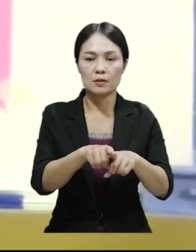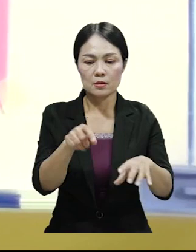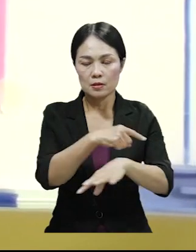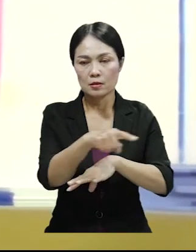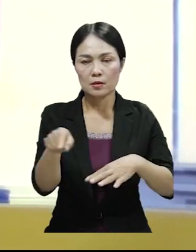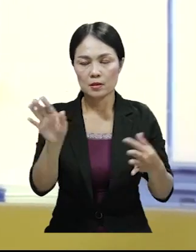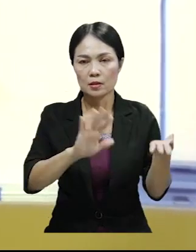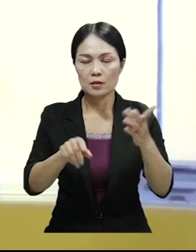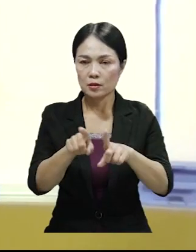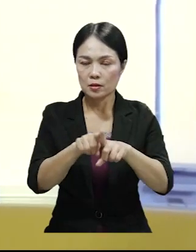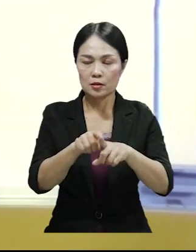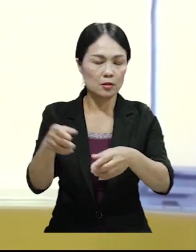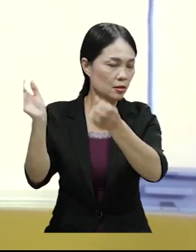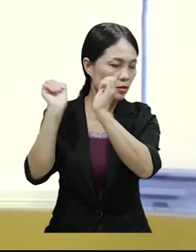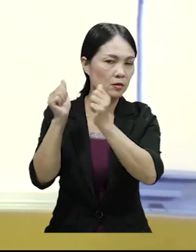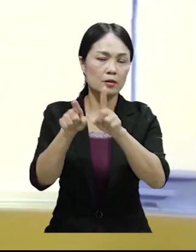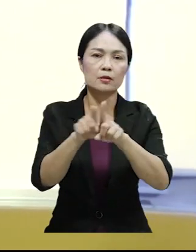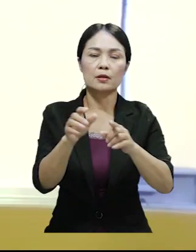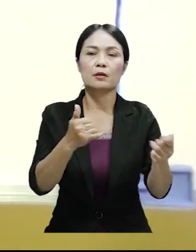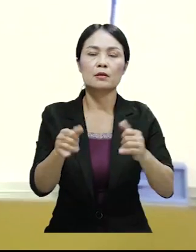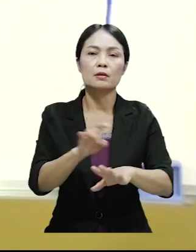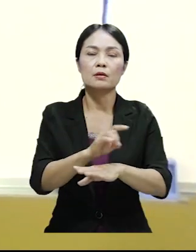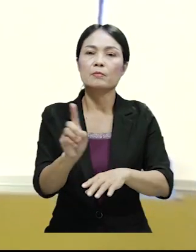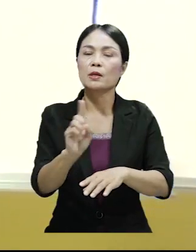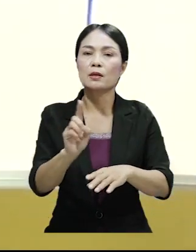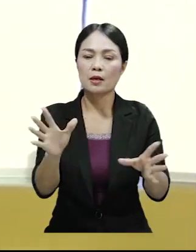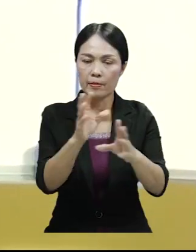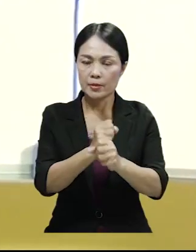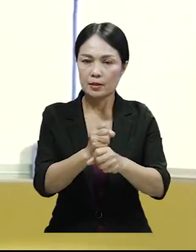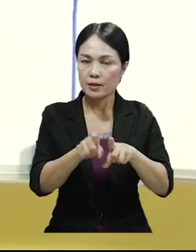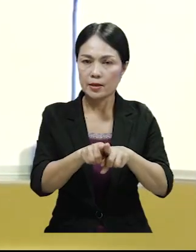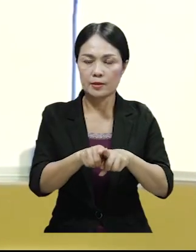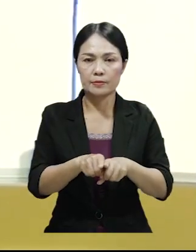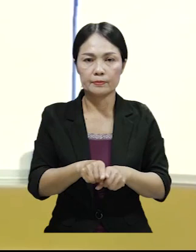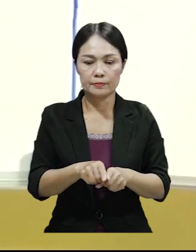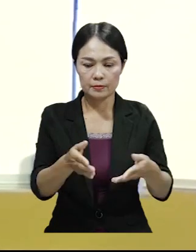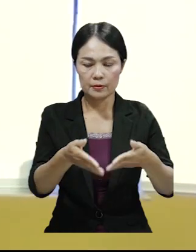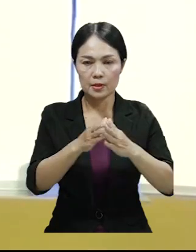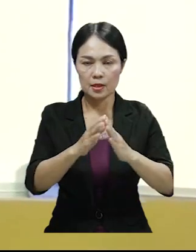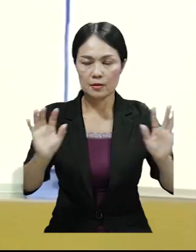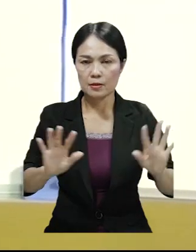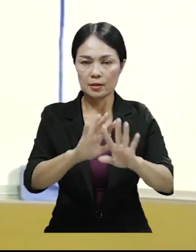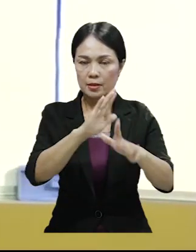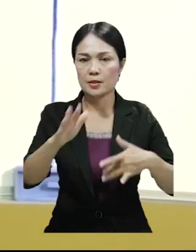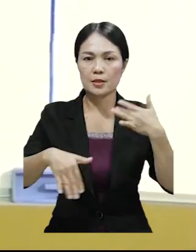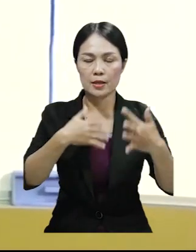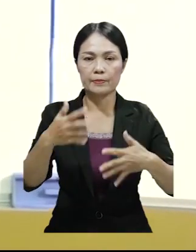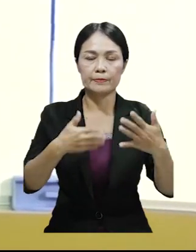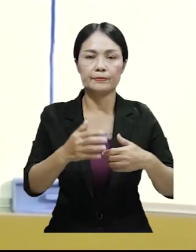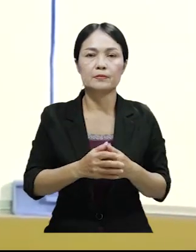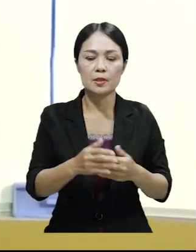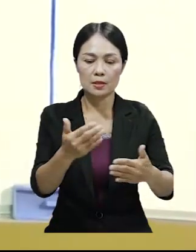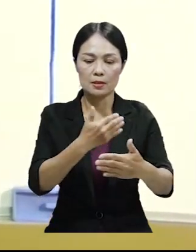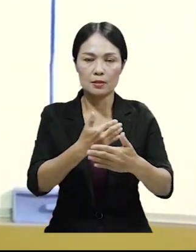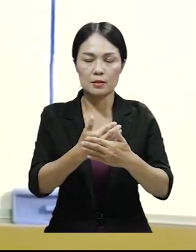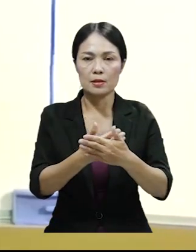ង្សនេះក៏ដូចគោះត្រឡោកយើងដែរគាត់អាចលេងនៅពេលណាក៏បានដែរដើម្បីបង្កើតនៅបរិយាកាសរីករាយ